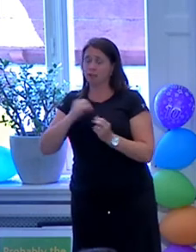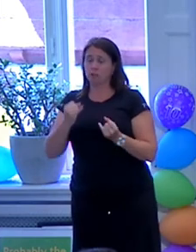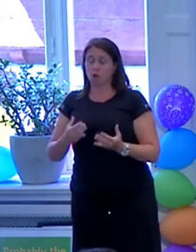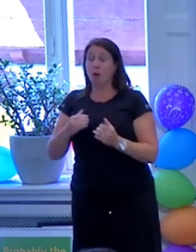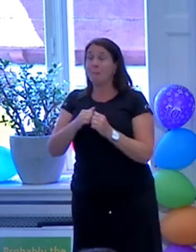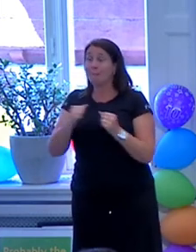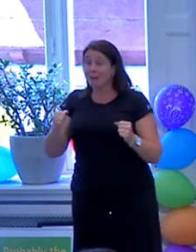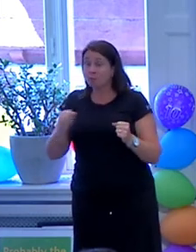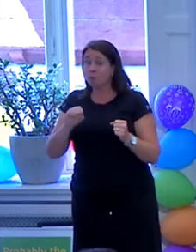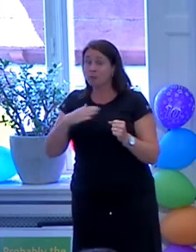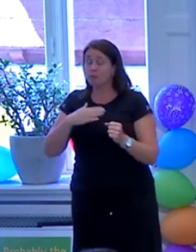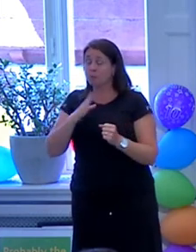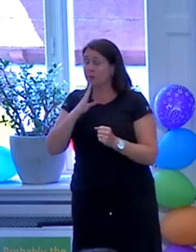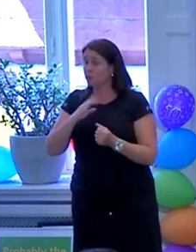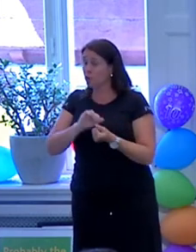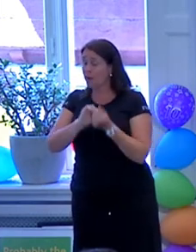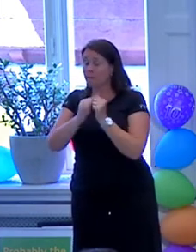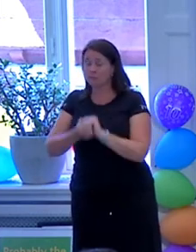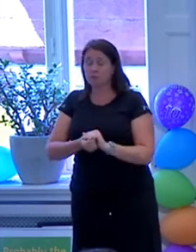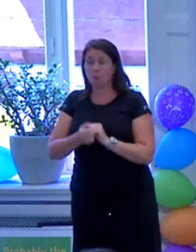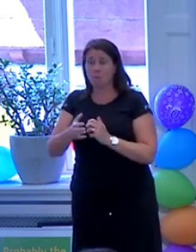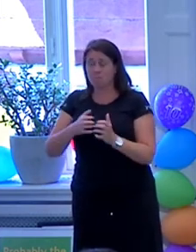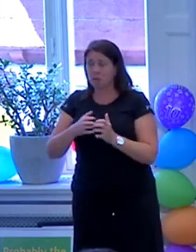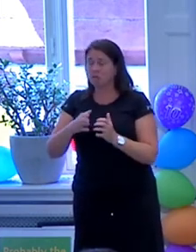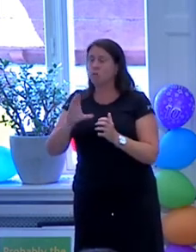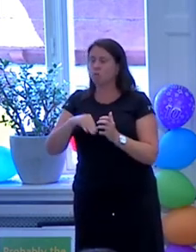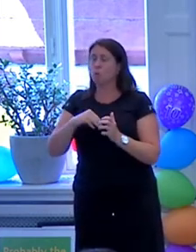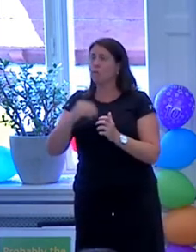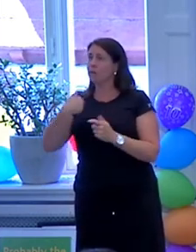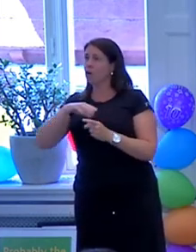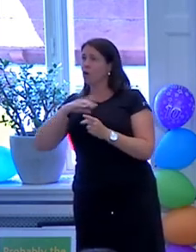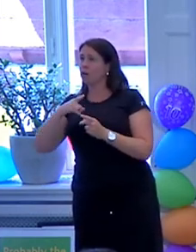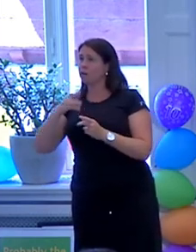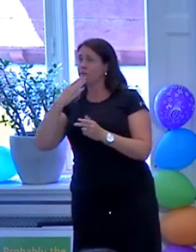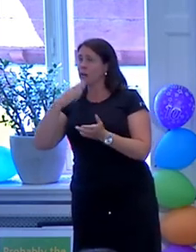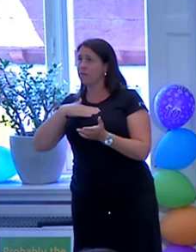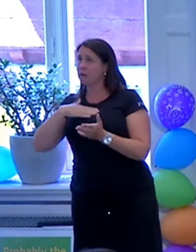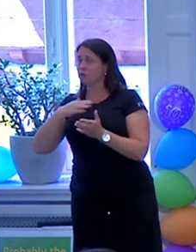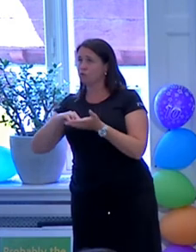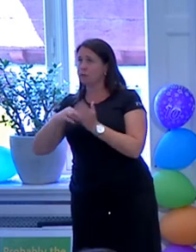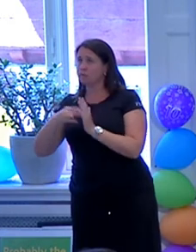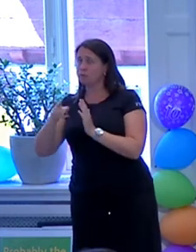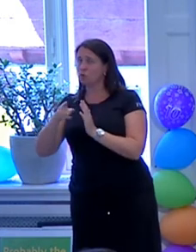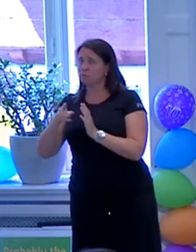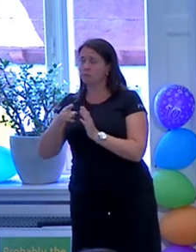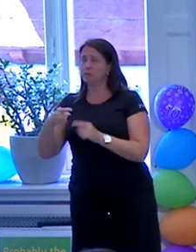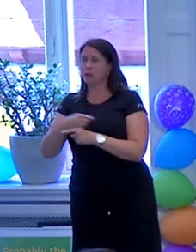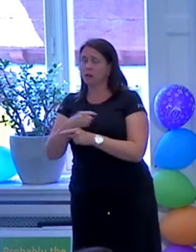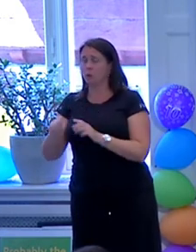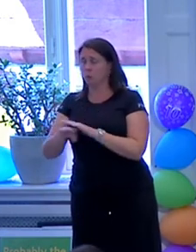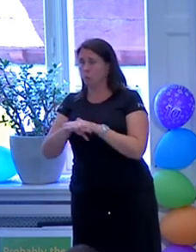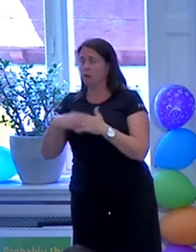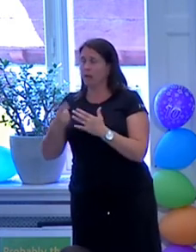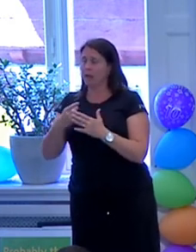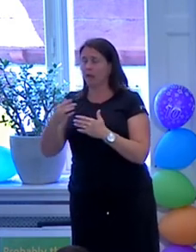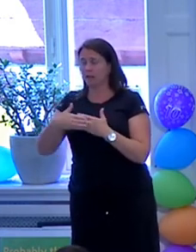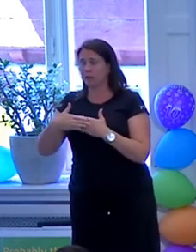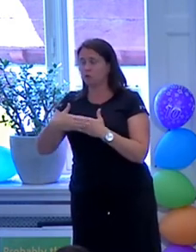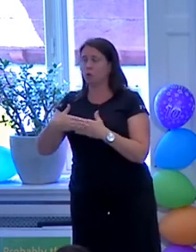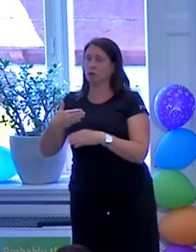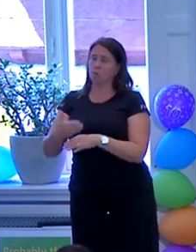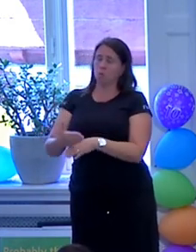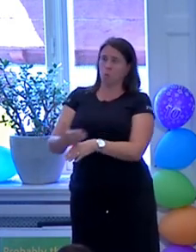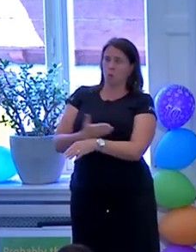allvar ändra och det och vända på det och tänka att vi ska ha en välfärd som bygger mer på relationer, är proaktiv och förebyggande,